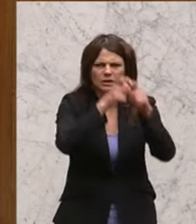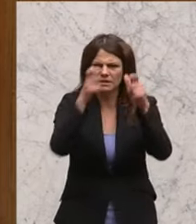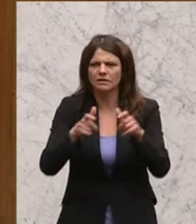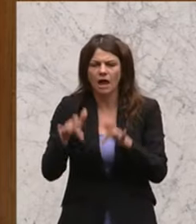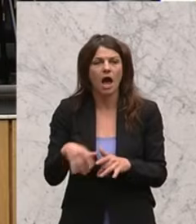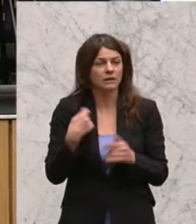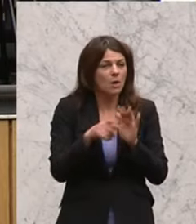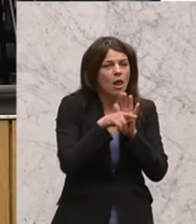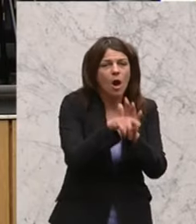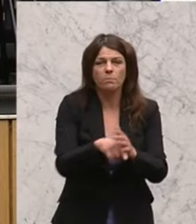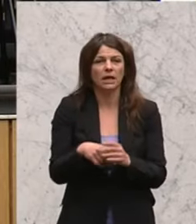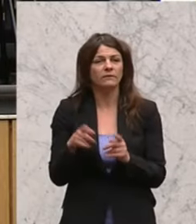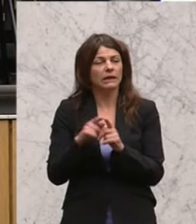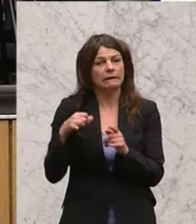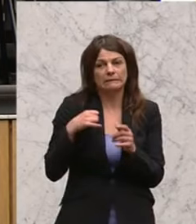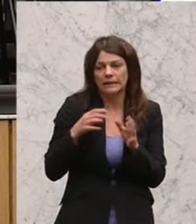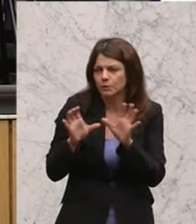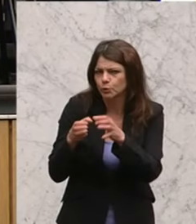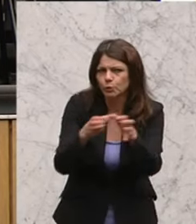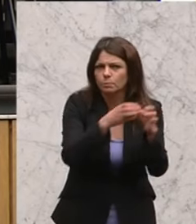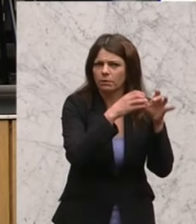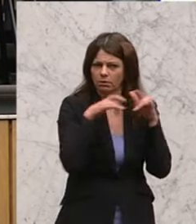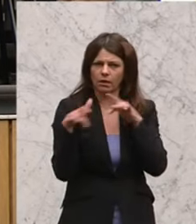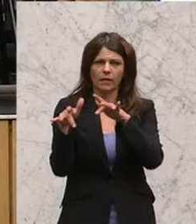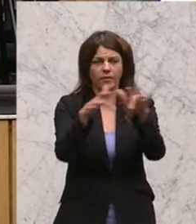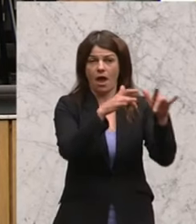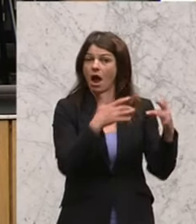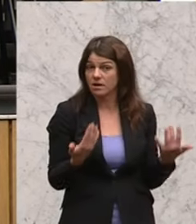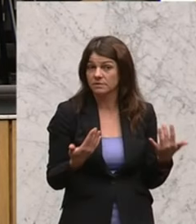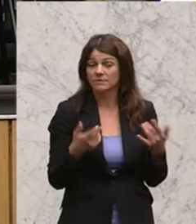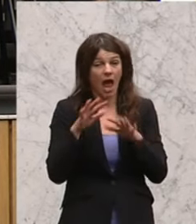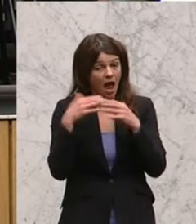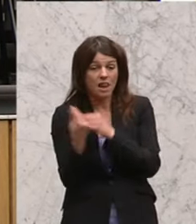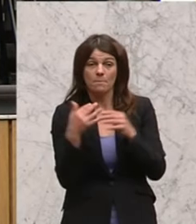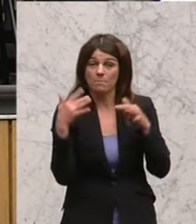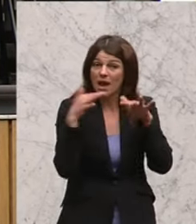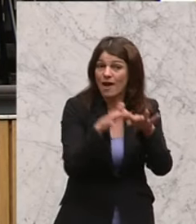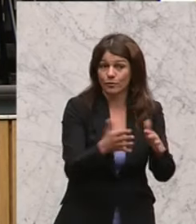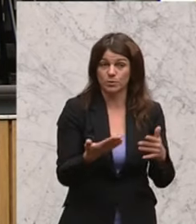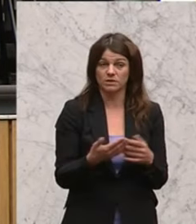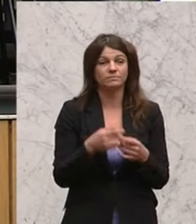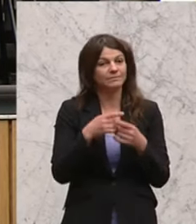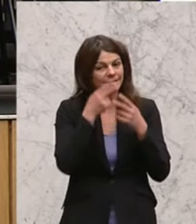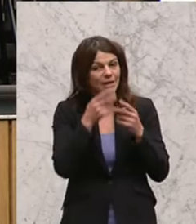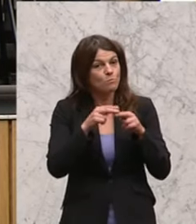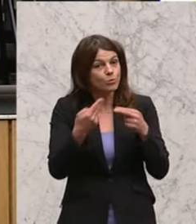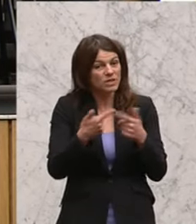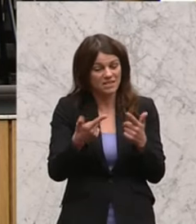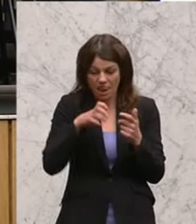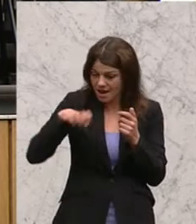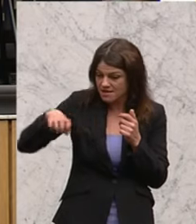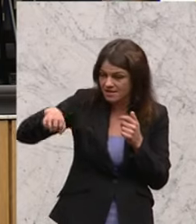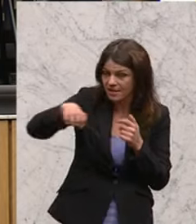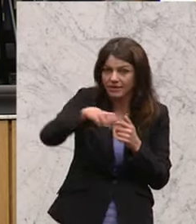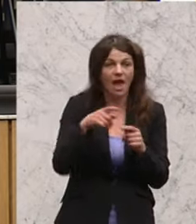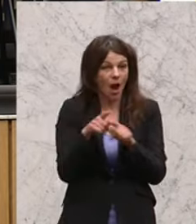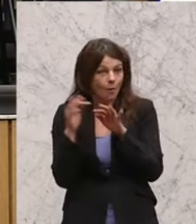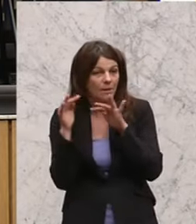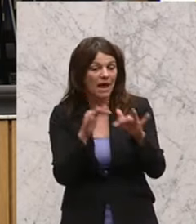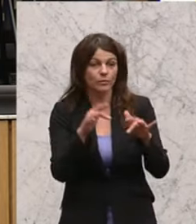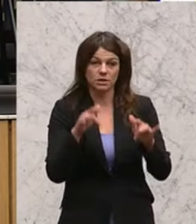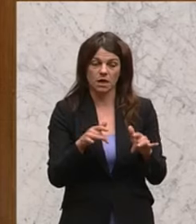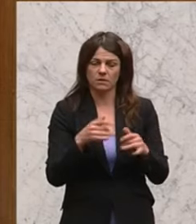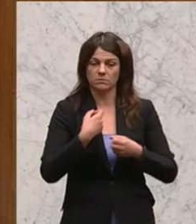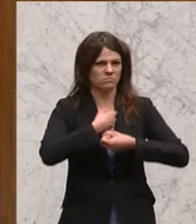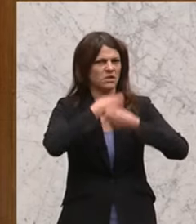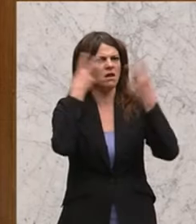durch Lobbys geprägt ist, das durch Interessenslagen geprägt ist, das durch einen deutlichen Föderalismus auch geprägt ist. Und mir ist natürlich